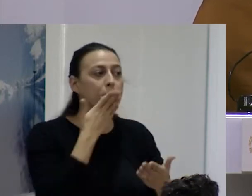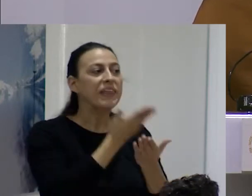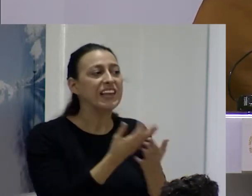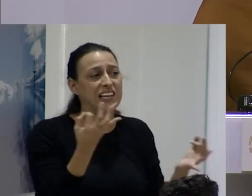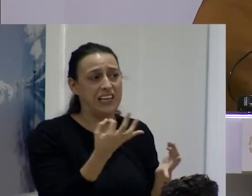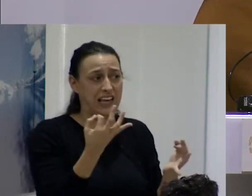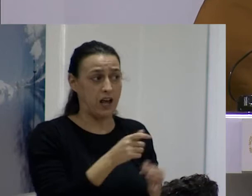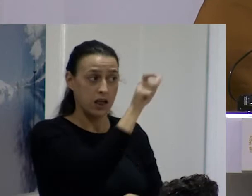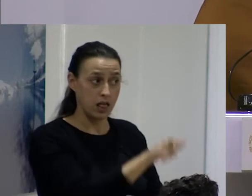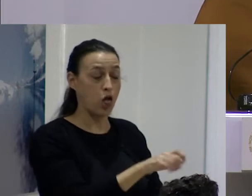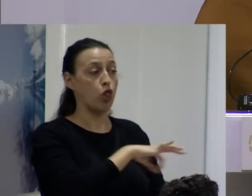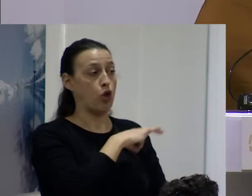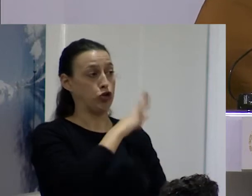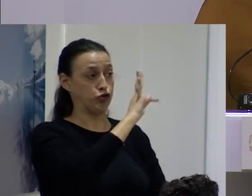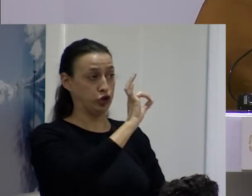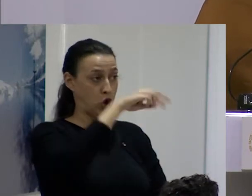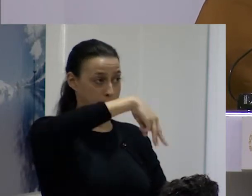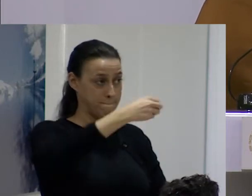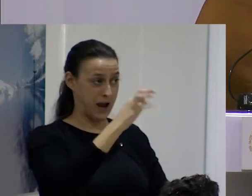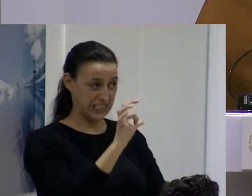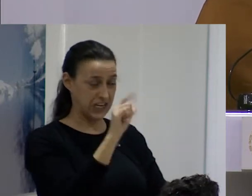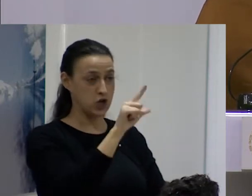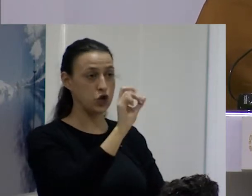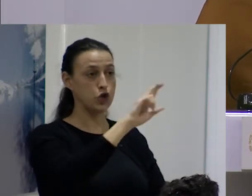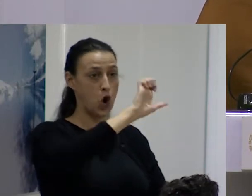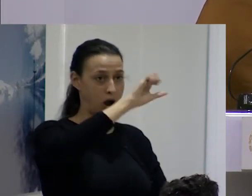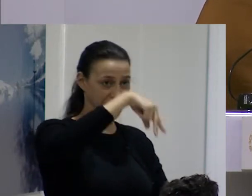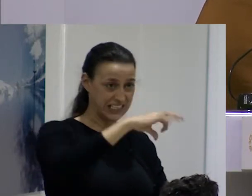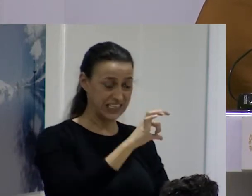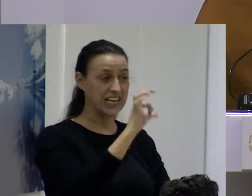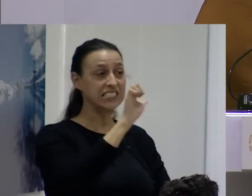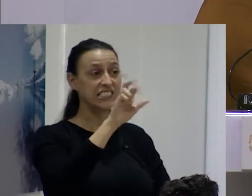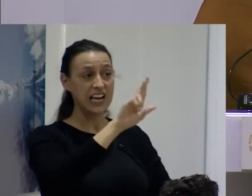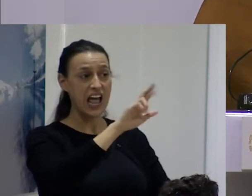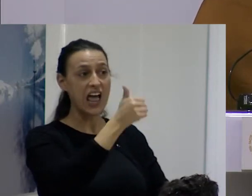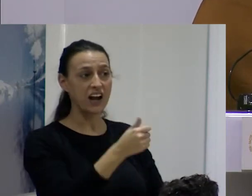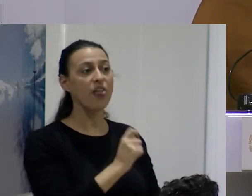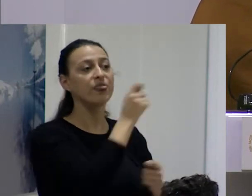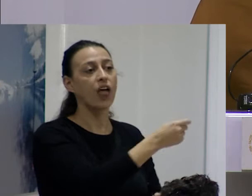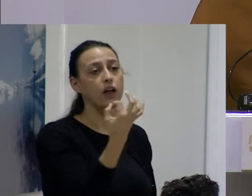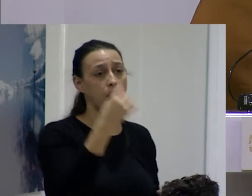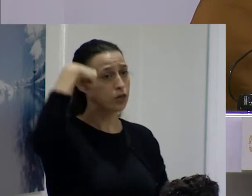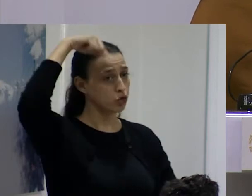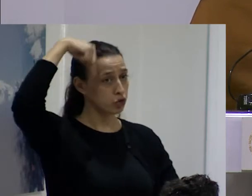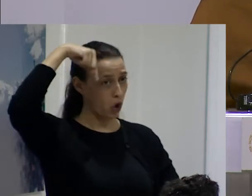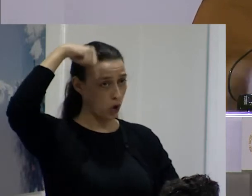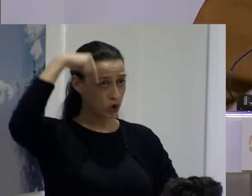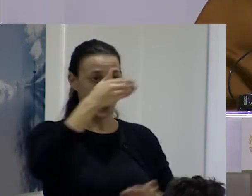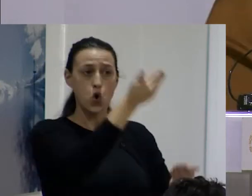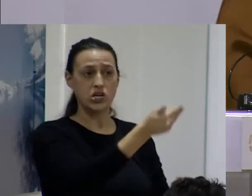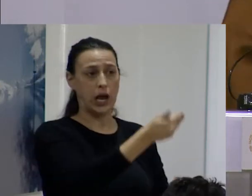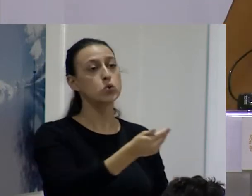senyor Tomàs Llorenç Serra el suprem grau de doctor honoris causa per la Universitat